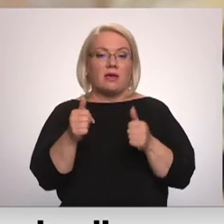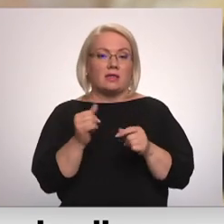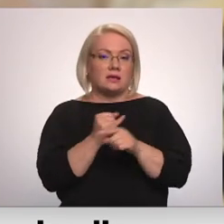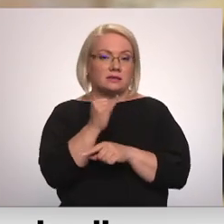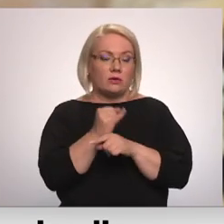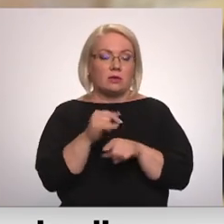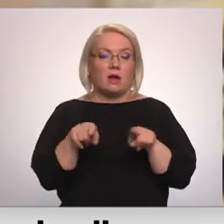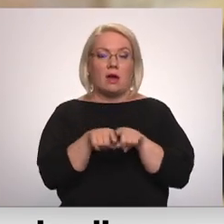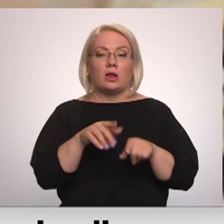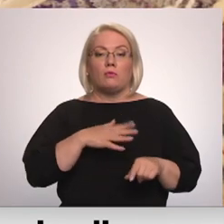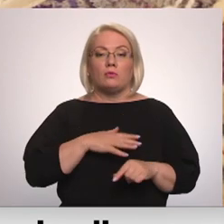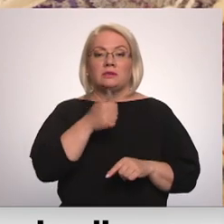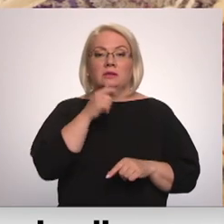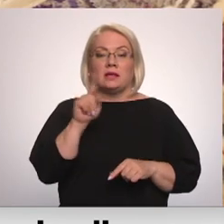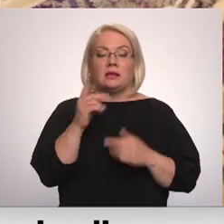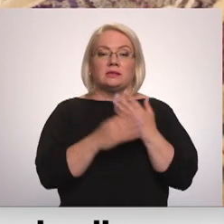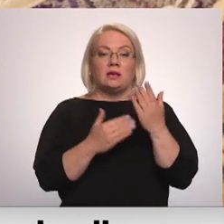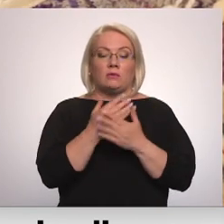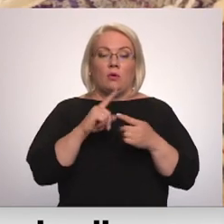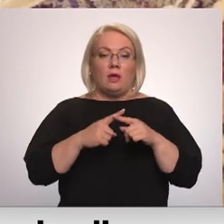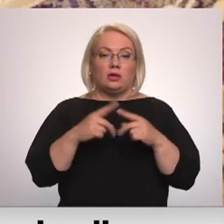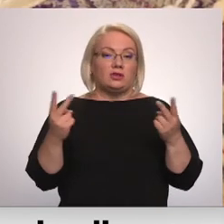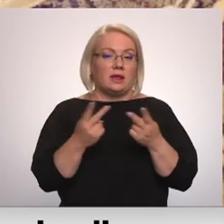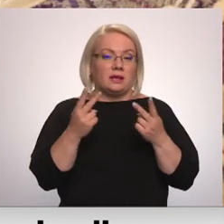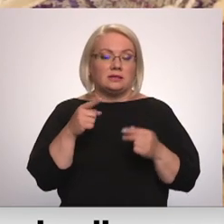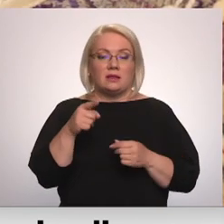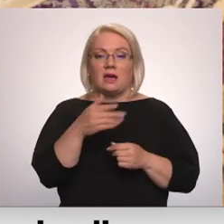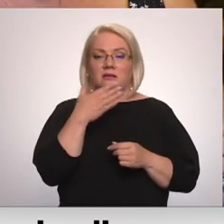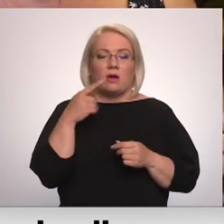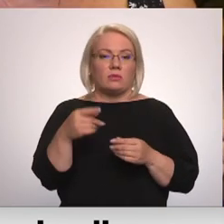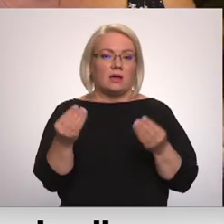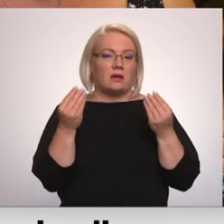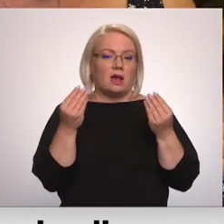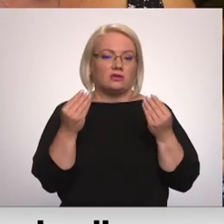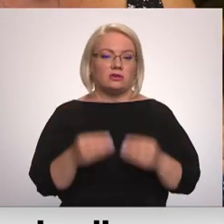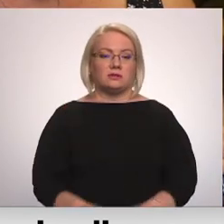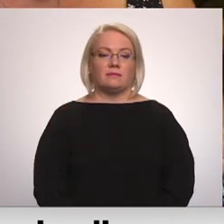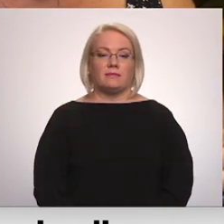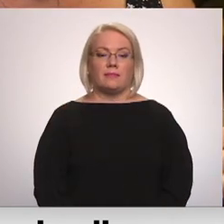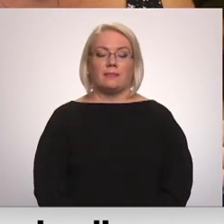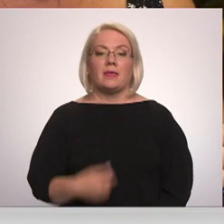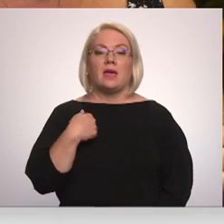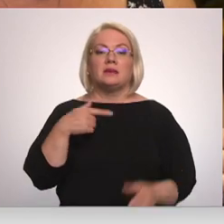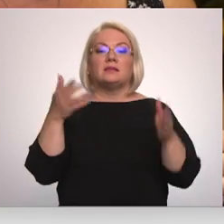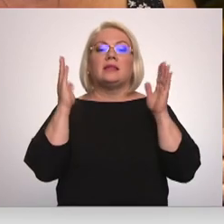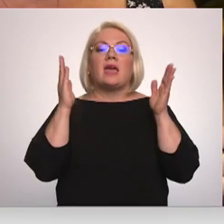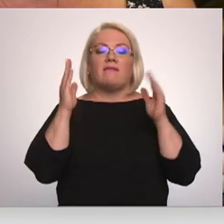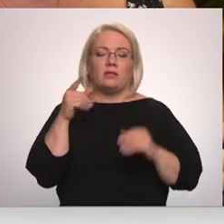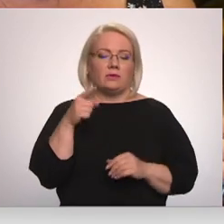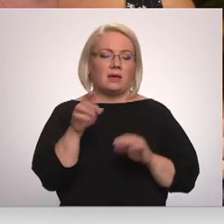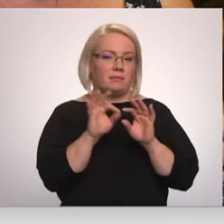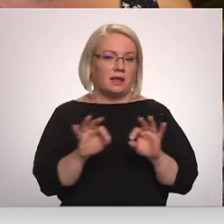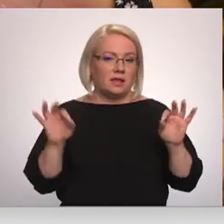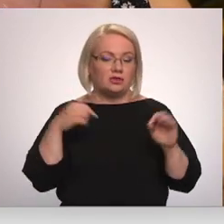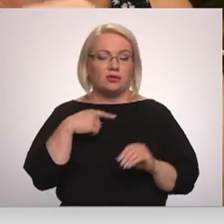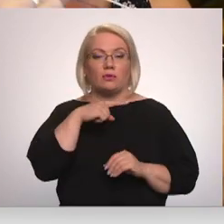mums Islandē ir cimdu adīšanas tradīcijas, bet tās nav tik krāšņas. Es tos dievinu, tie ir brīnišķīgi, un